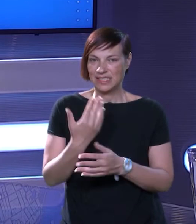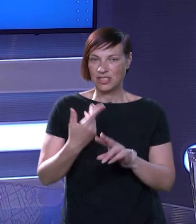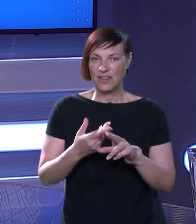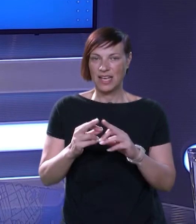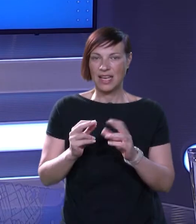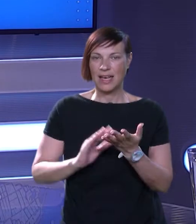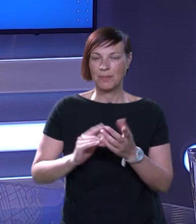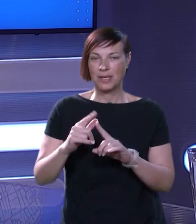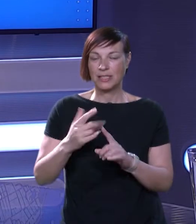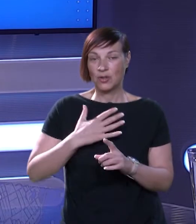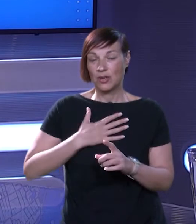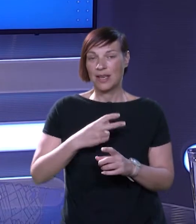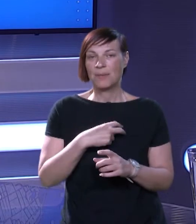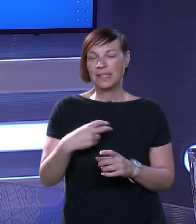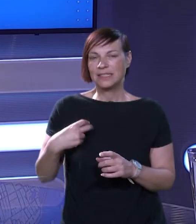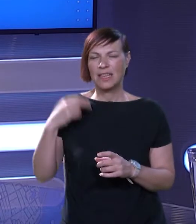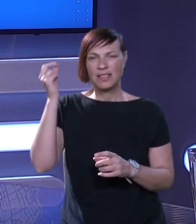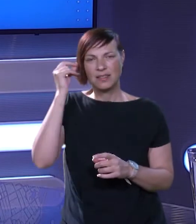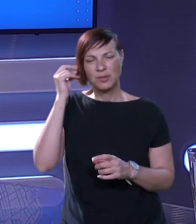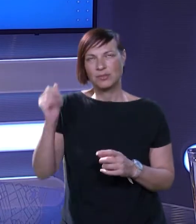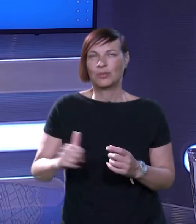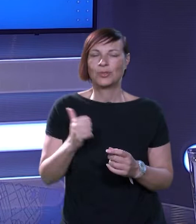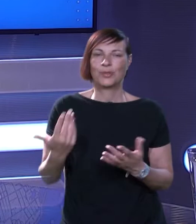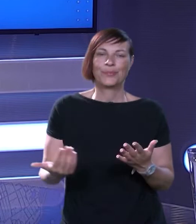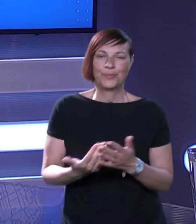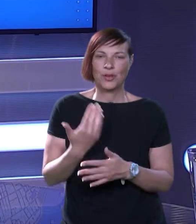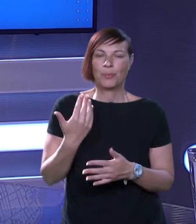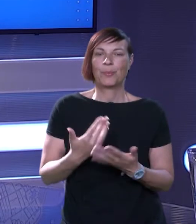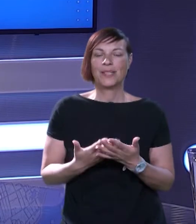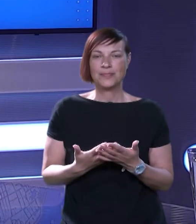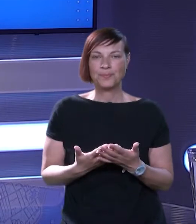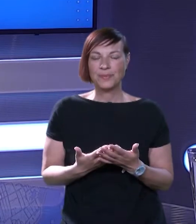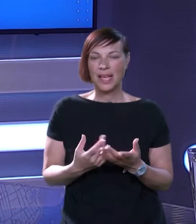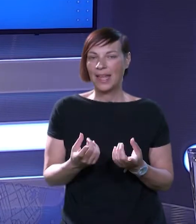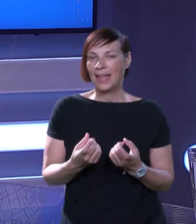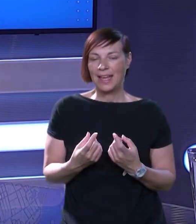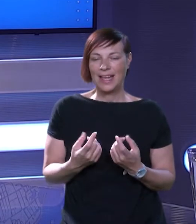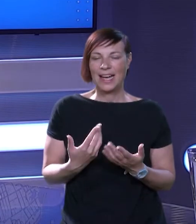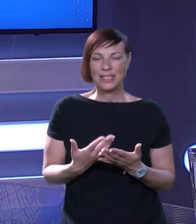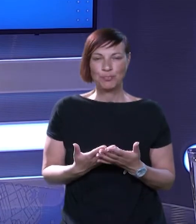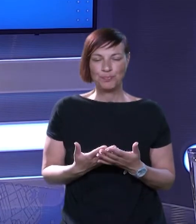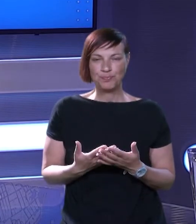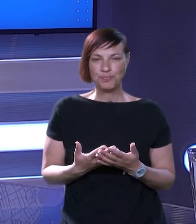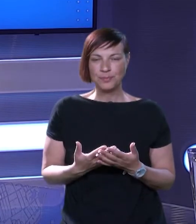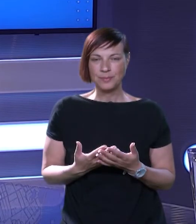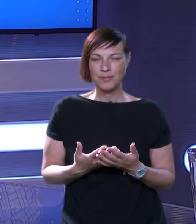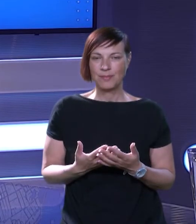Iznova Hamlet, koliko god to nama iz Zagreba često zvuči, joj, opet Hamlet na Lovrincu, znaš. Ali u